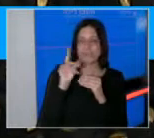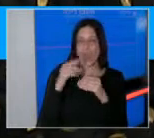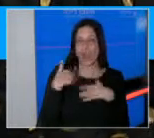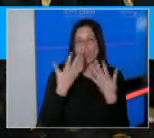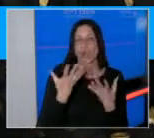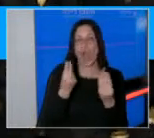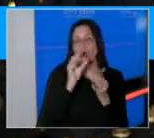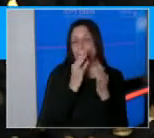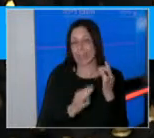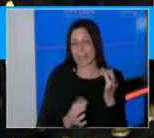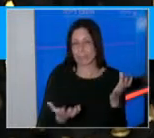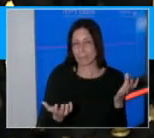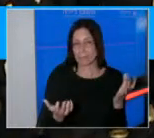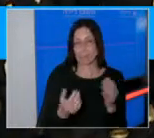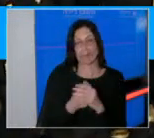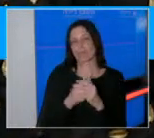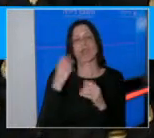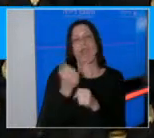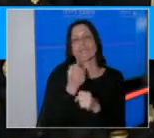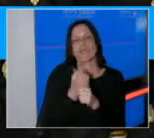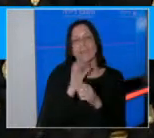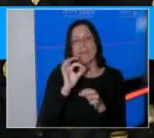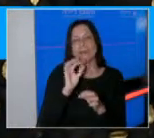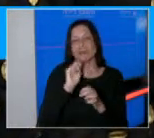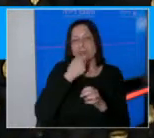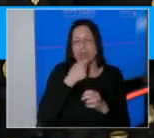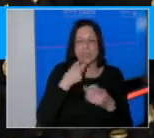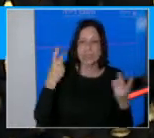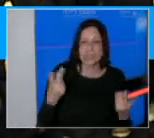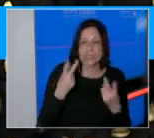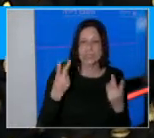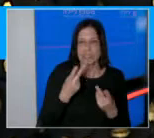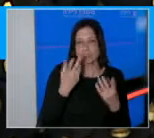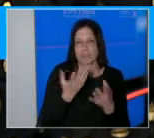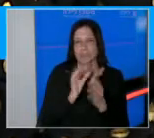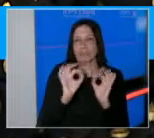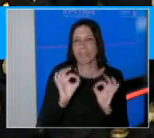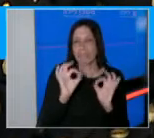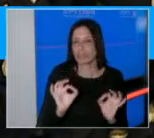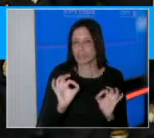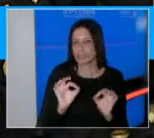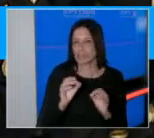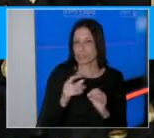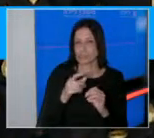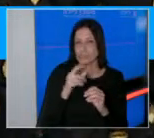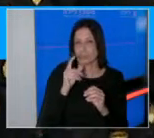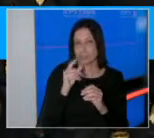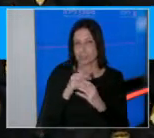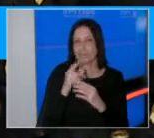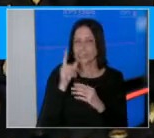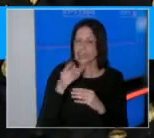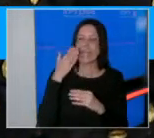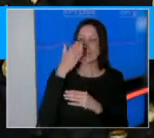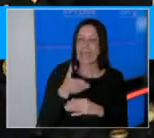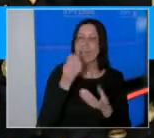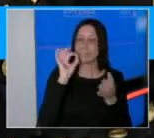מדי הרבה פרטים. עבודת בילוש עשינו שם, ממש. צריך להגיע, זה הגיע לבית משפט. זה הגיע